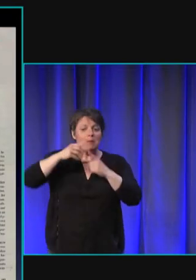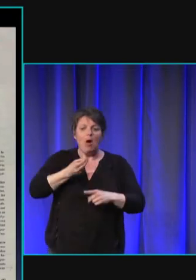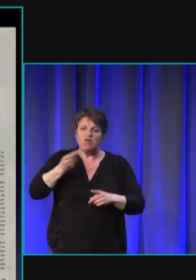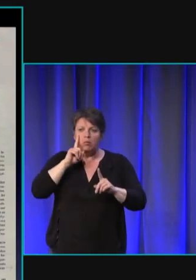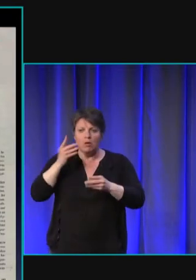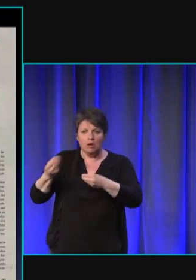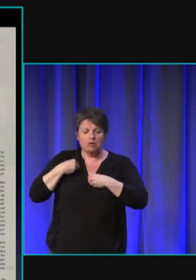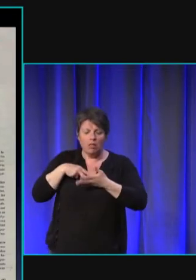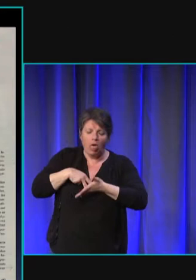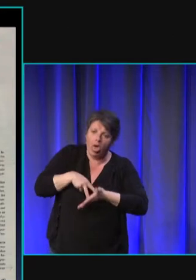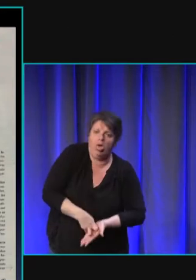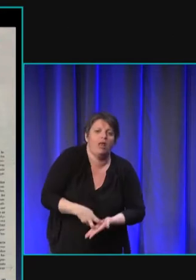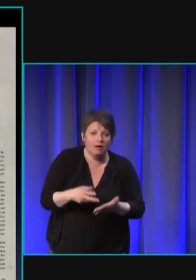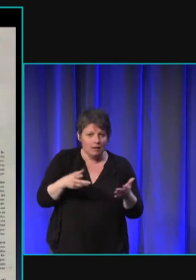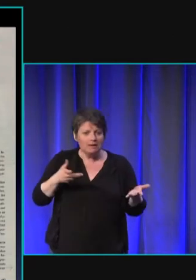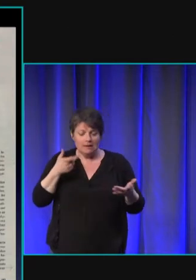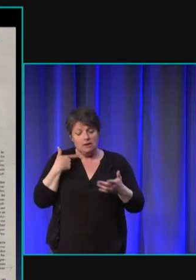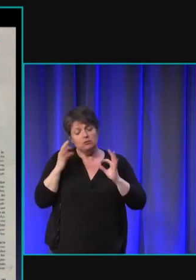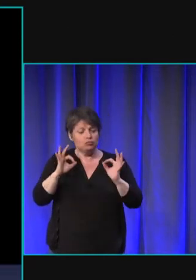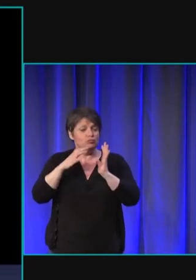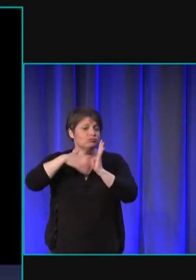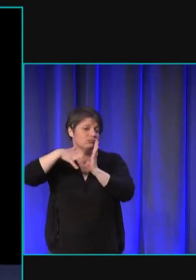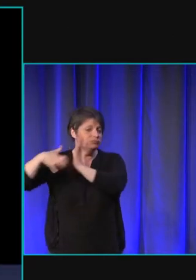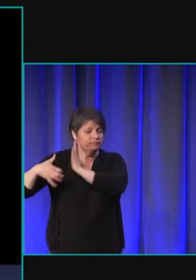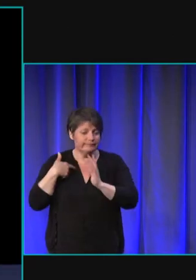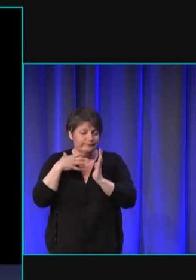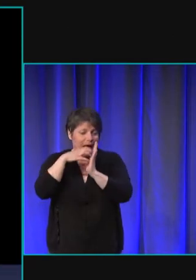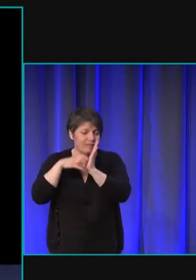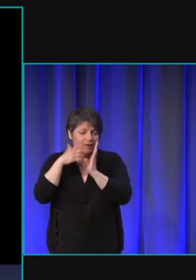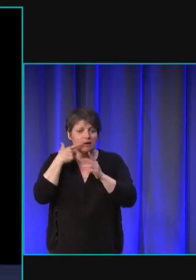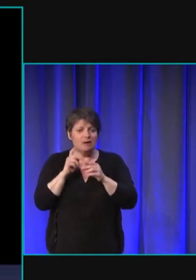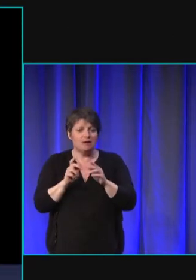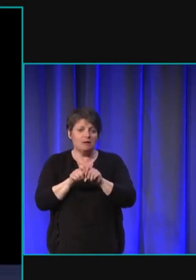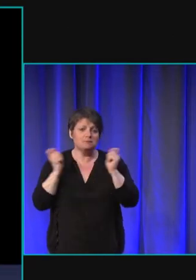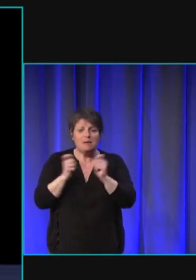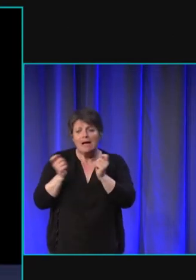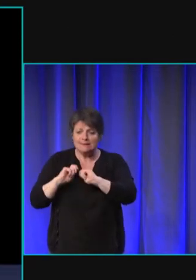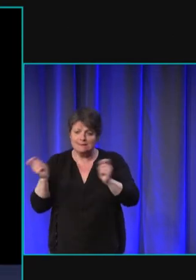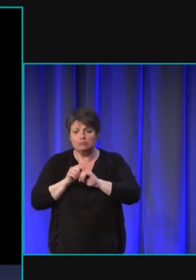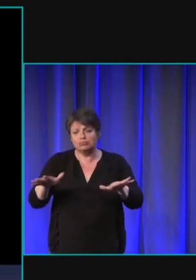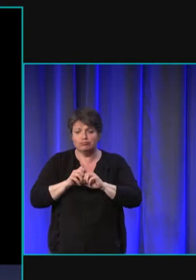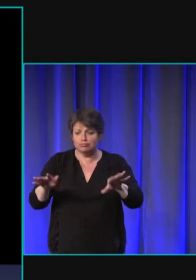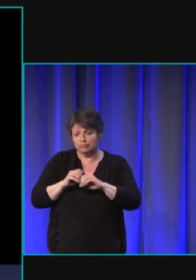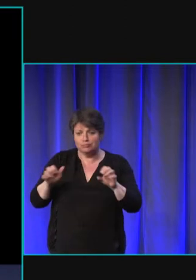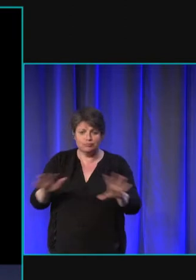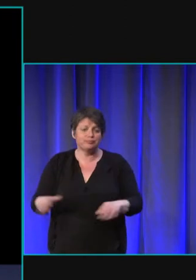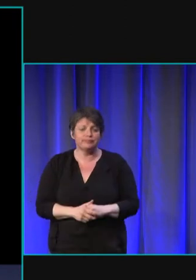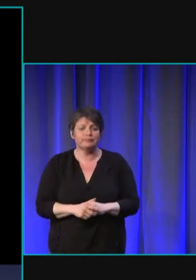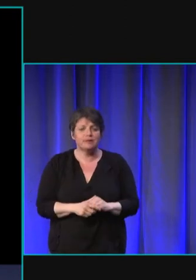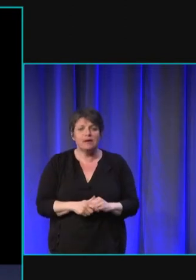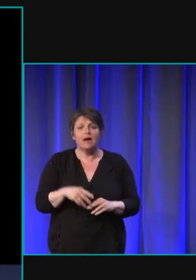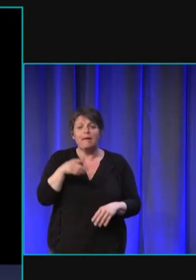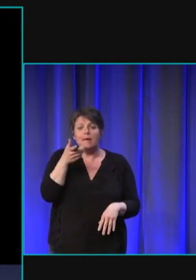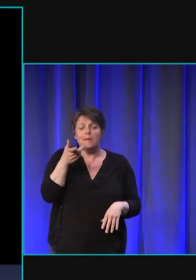eu pas mal de presse qui ont suivi. Donc là, je vous parle, enfin, je vous montrais un petit peu